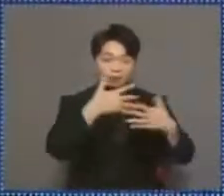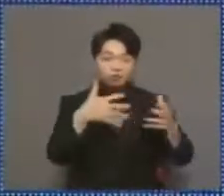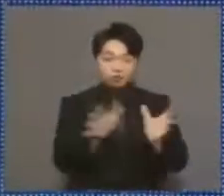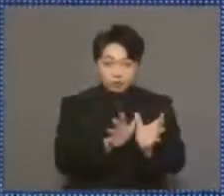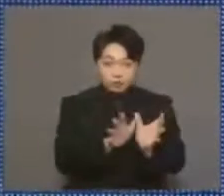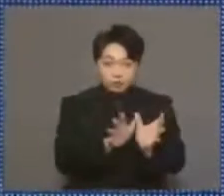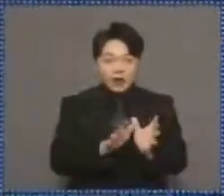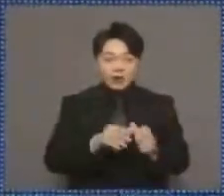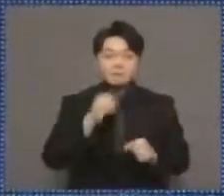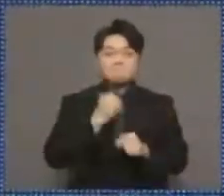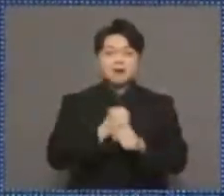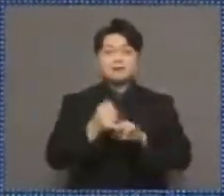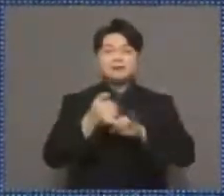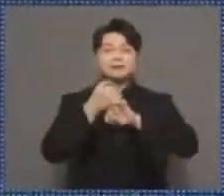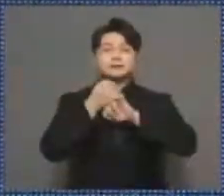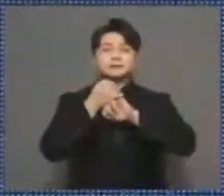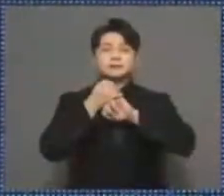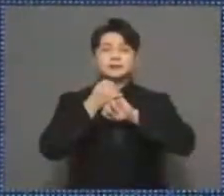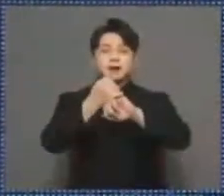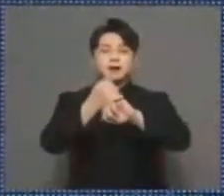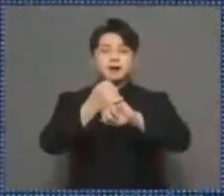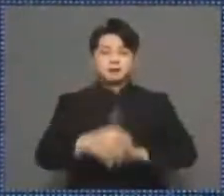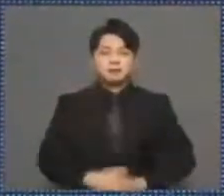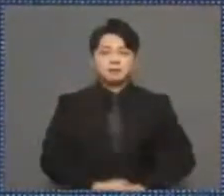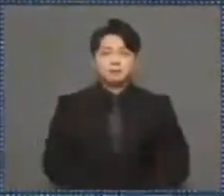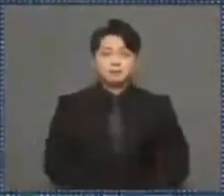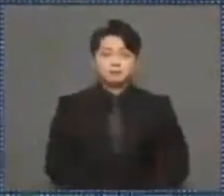민주당을 만들겠습니다.